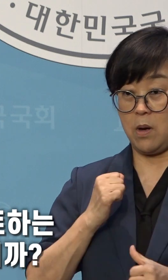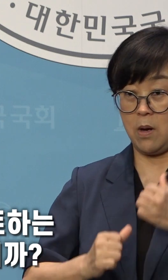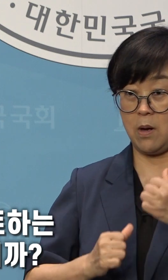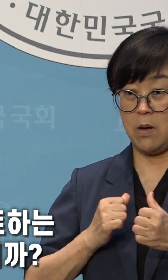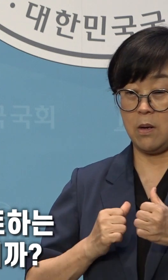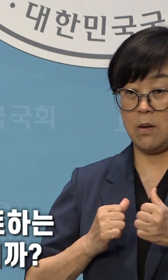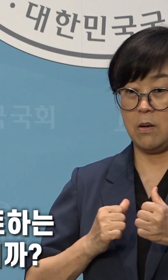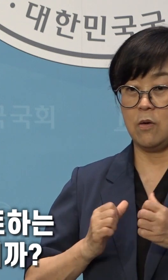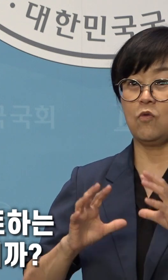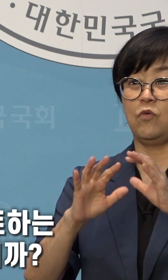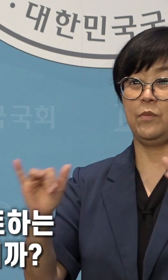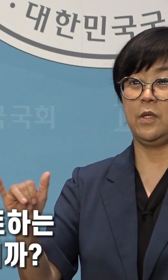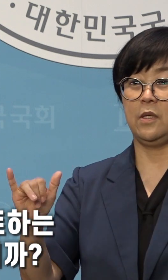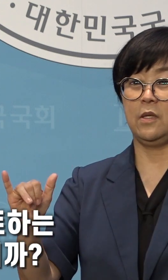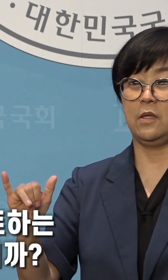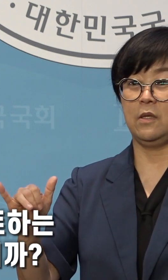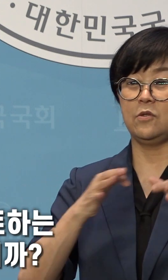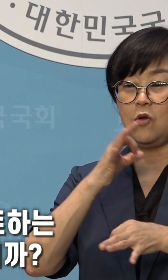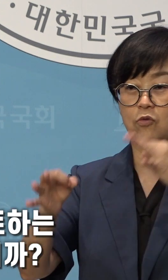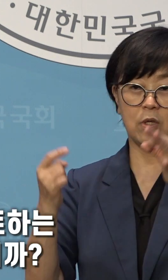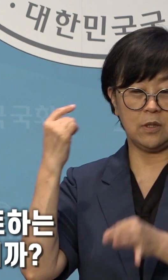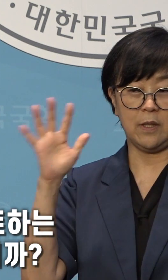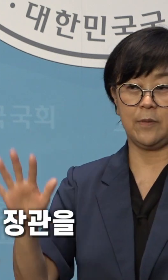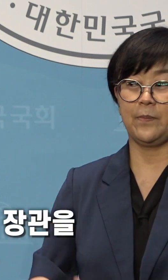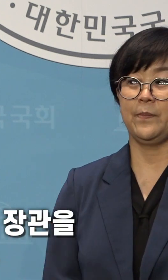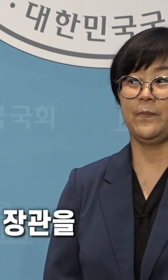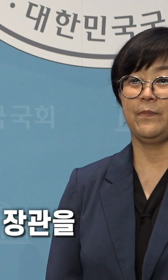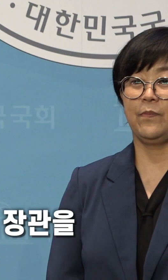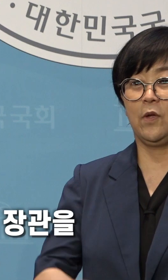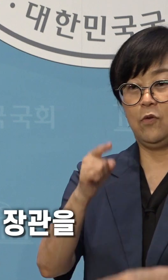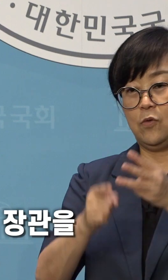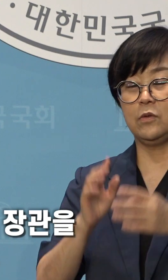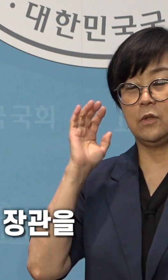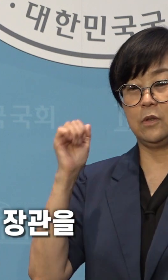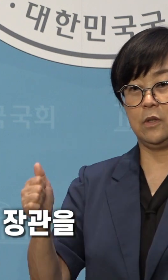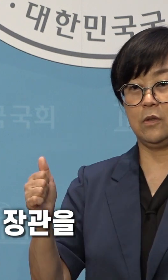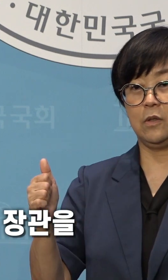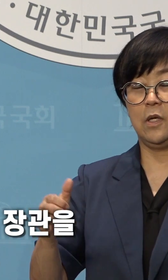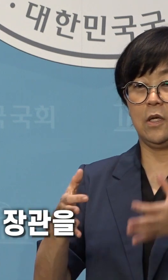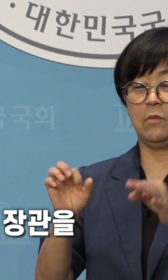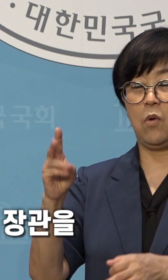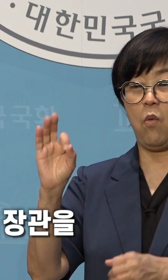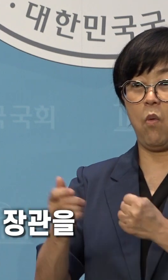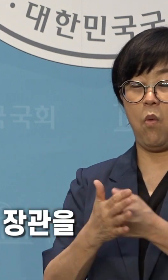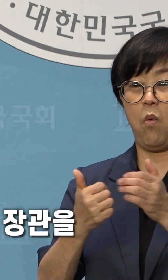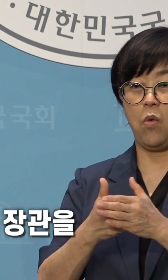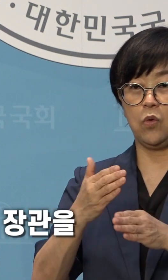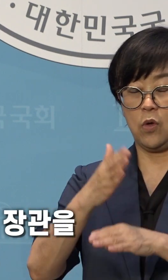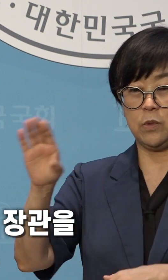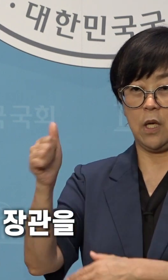울분을 토하는 국민의 절규가 들리지 않습니까? 윤석열 대통령은 김영호 통일부 장관을